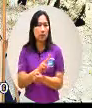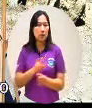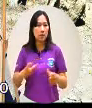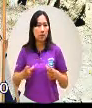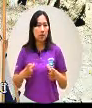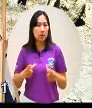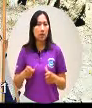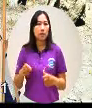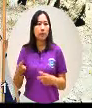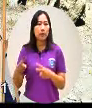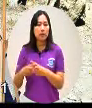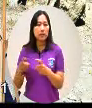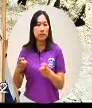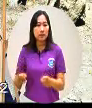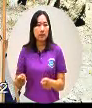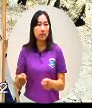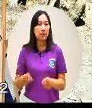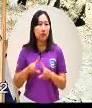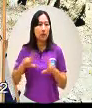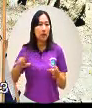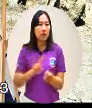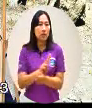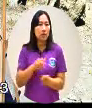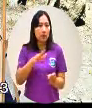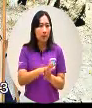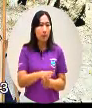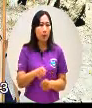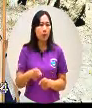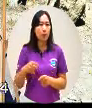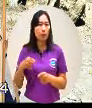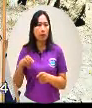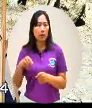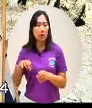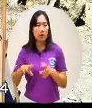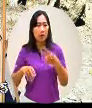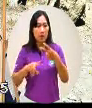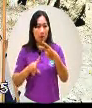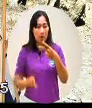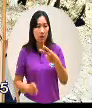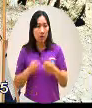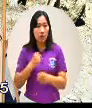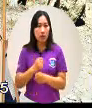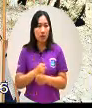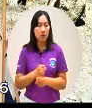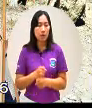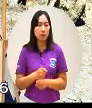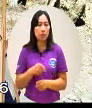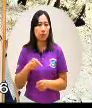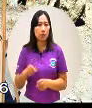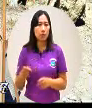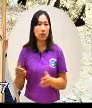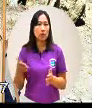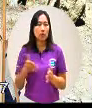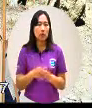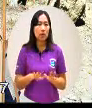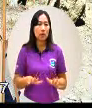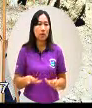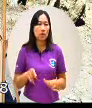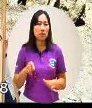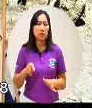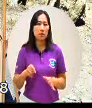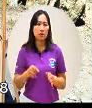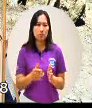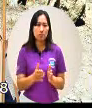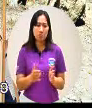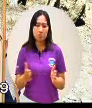港大那部交界，拄啊南市街的门口，咱伫一百年多二月动工的，咱有620米吼。等完厝差不多20-30米